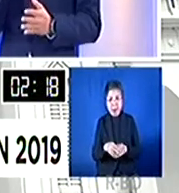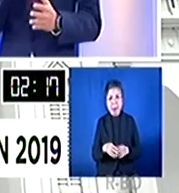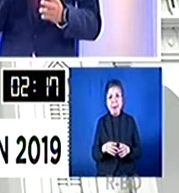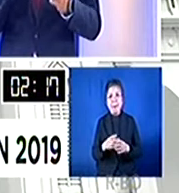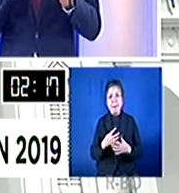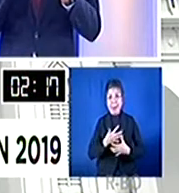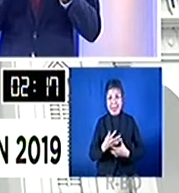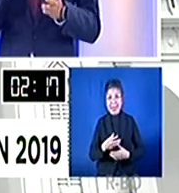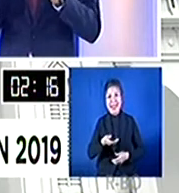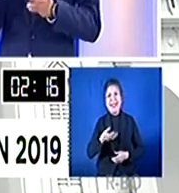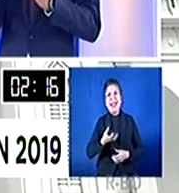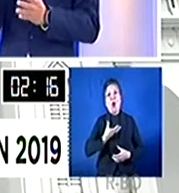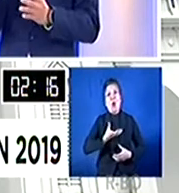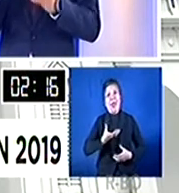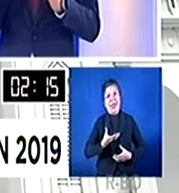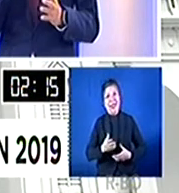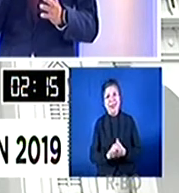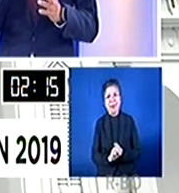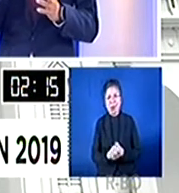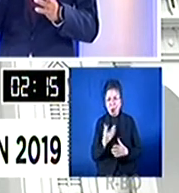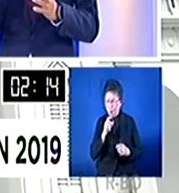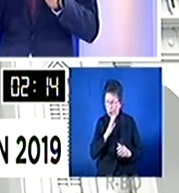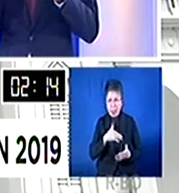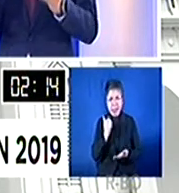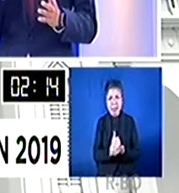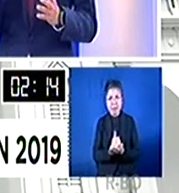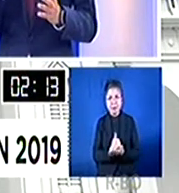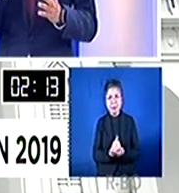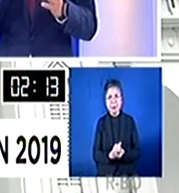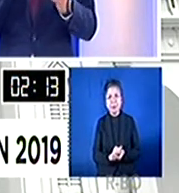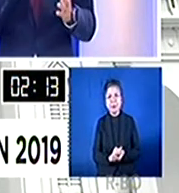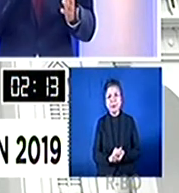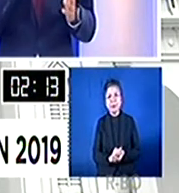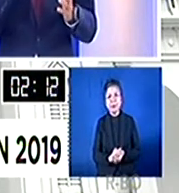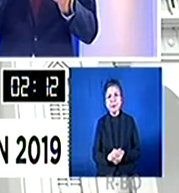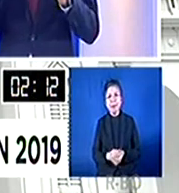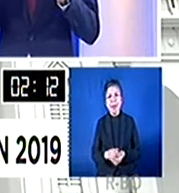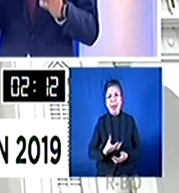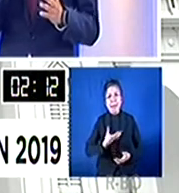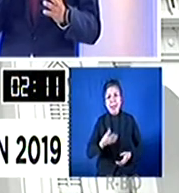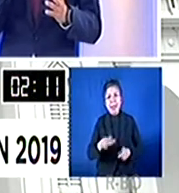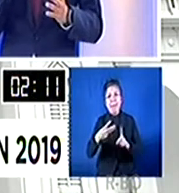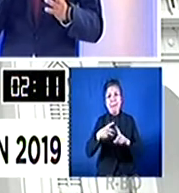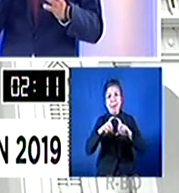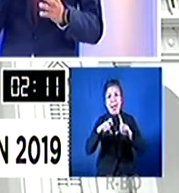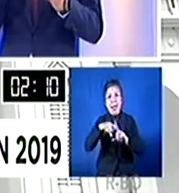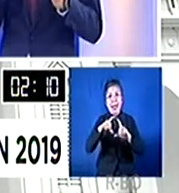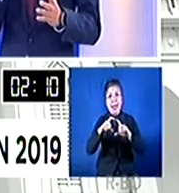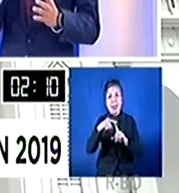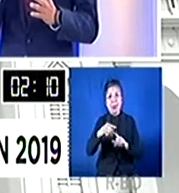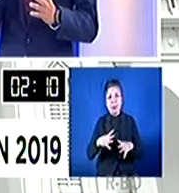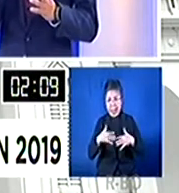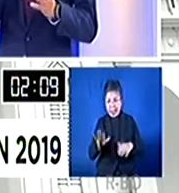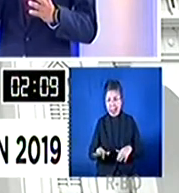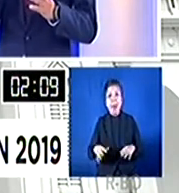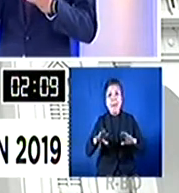bakat. Penelusuran minat dan bakat sangatlah aplikatif kepada para peserta didik. Mereka akan